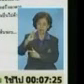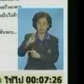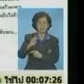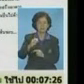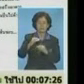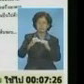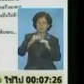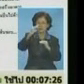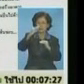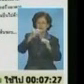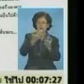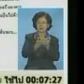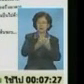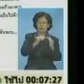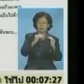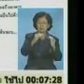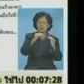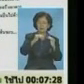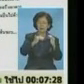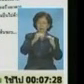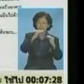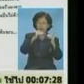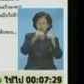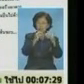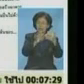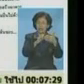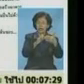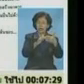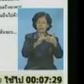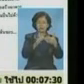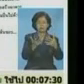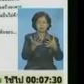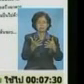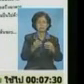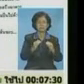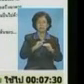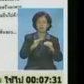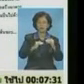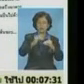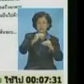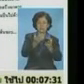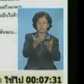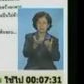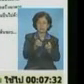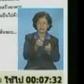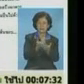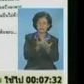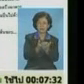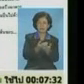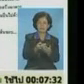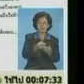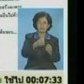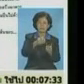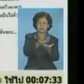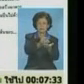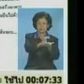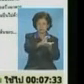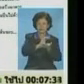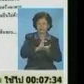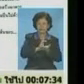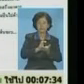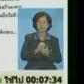างของทางราชการซึ่งกำหนดไว้ที่ 6,388 ล้านและไม่เกินวงเงินที่ได้รับจัดสรรงบประมาณนะครับตามสำนักงบ